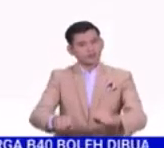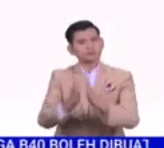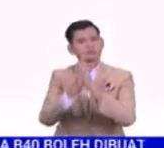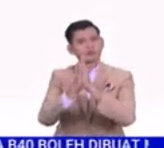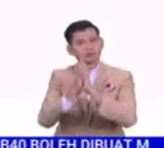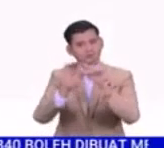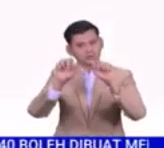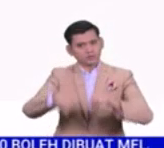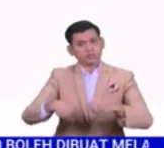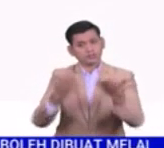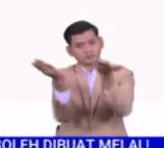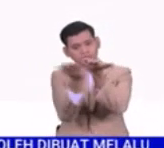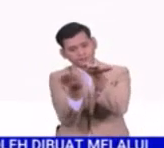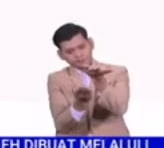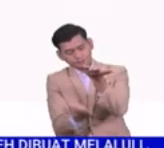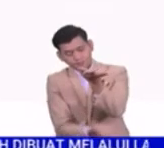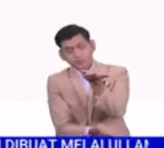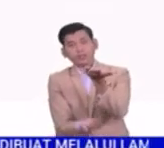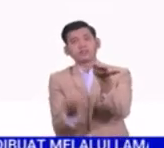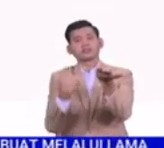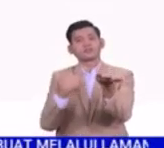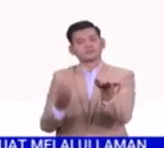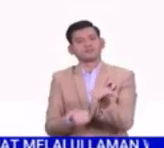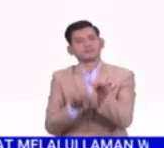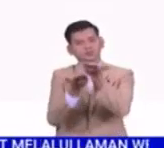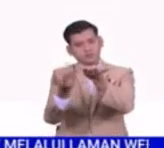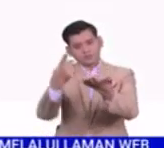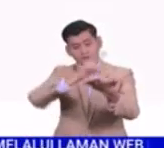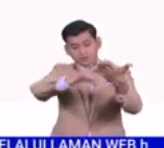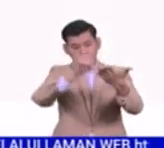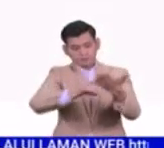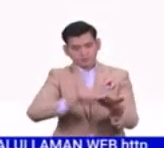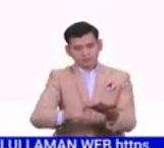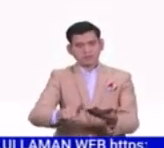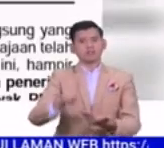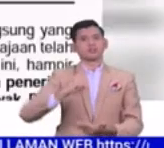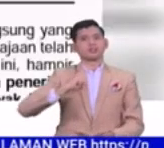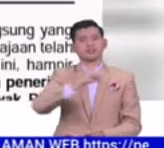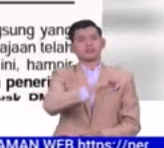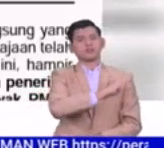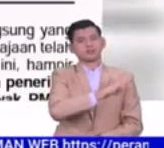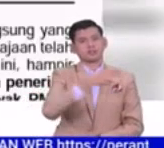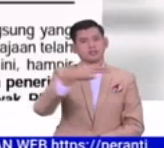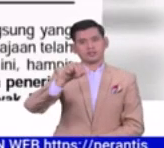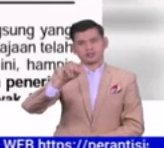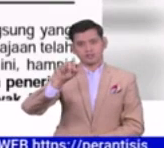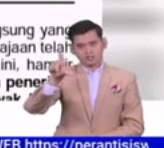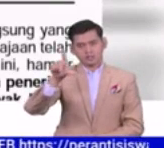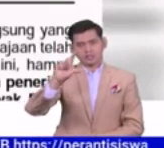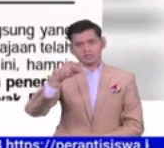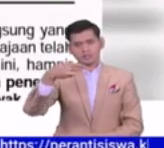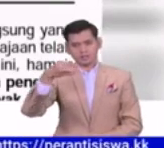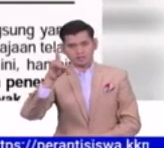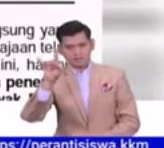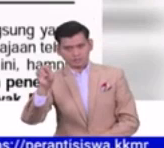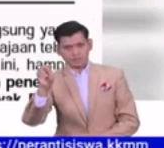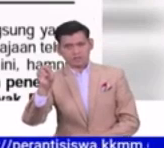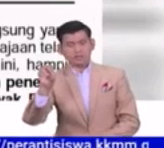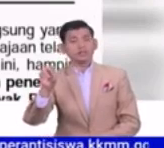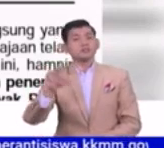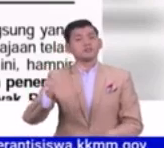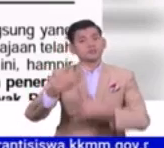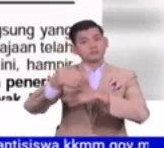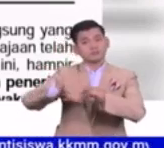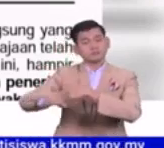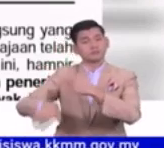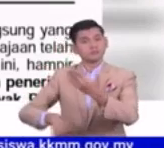rayuan beserta dokumen yang berkaitan untuk disemak semula oleh Lembaga Hasil Dalam Negeri LHDN. Penghantaran